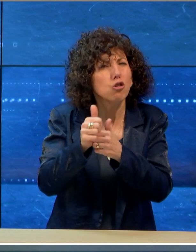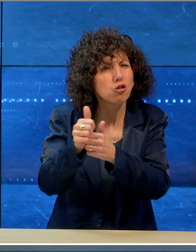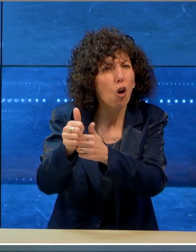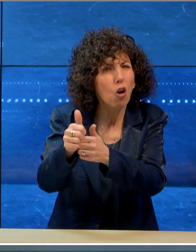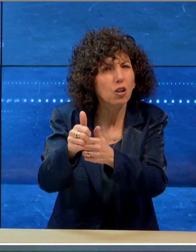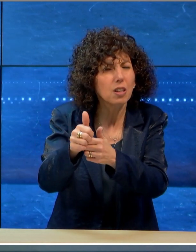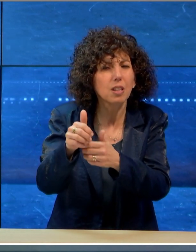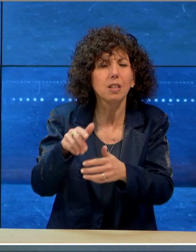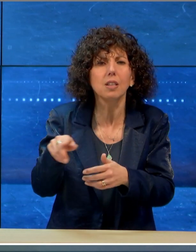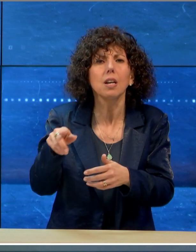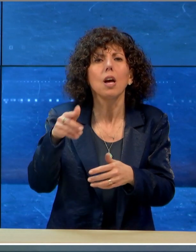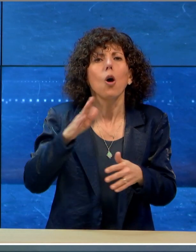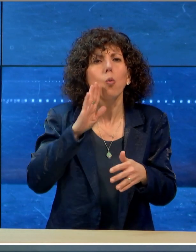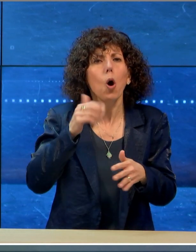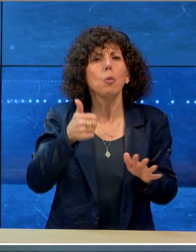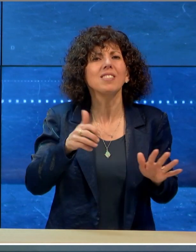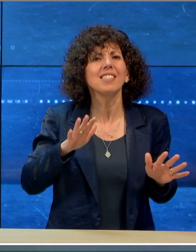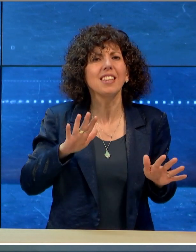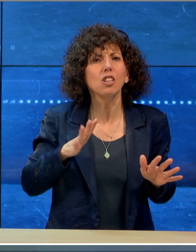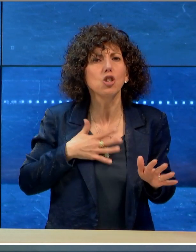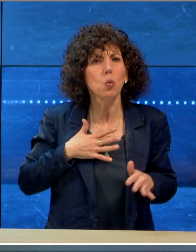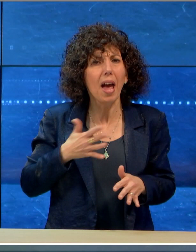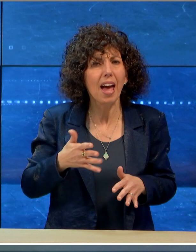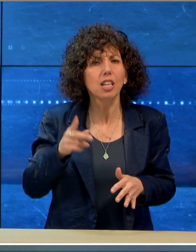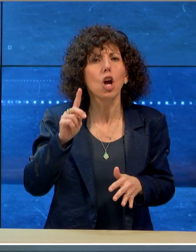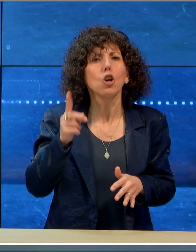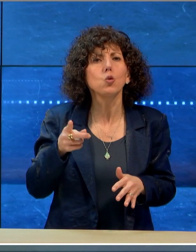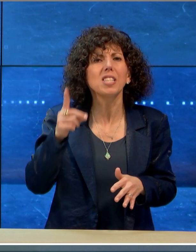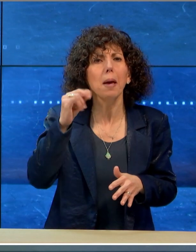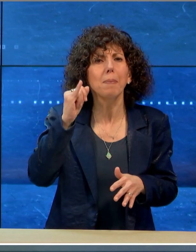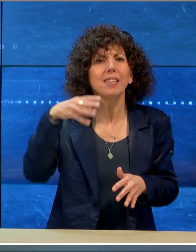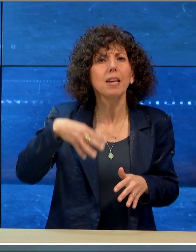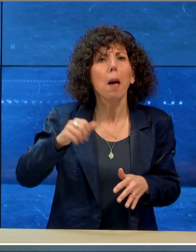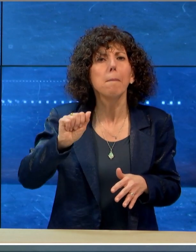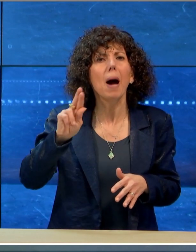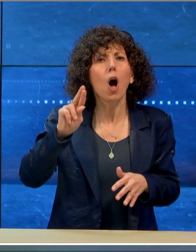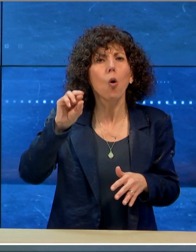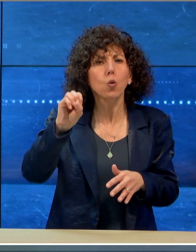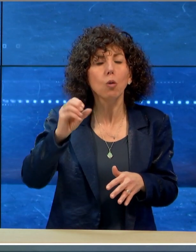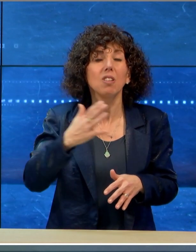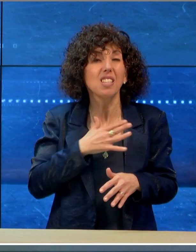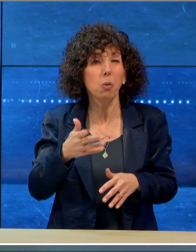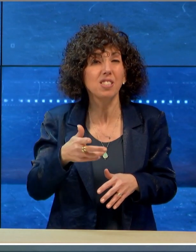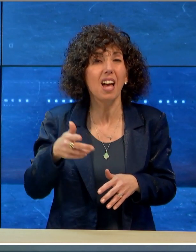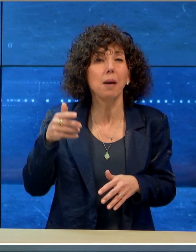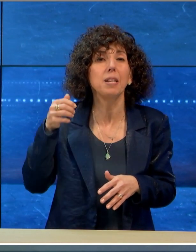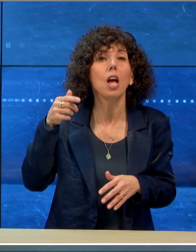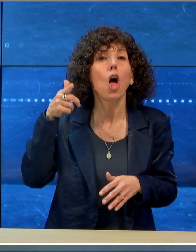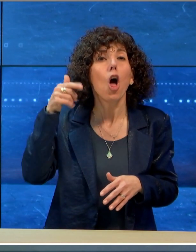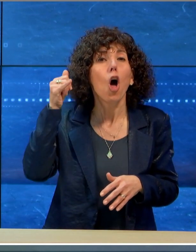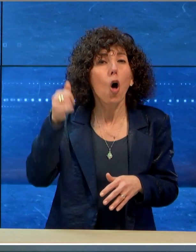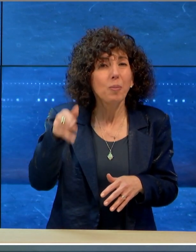il sessantacinquenne Giuseppe Di Mauro responsabile dell'omicidio della